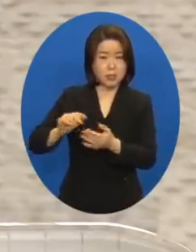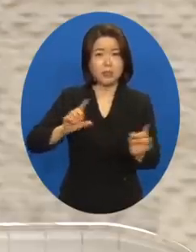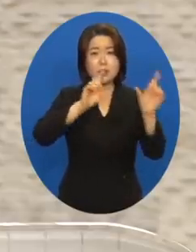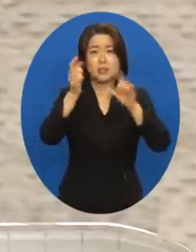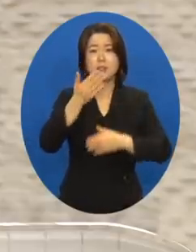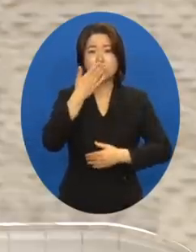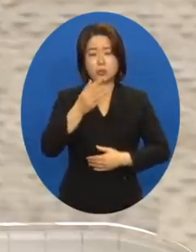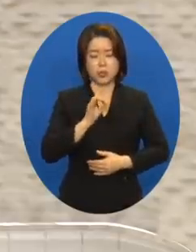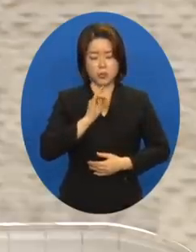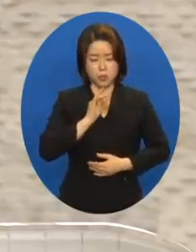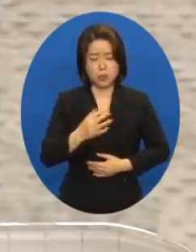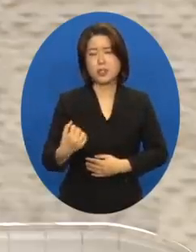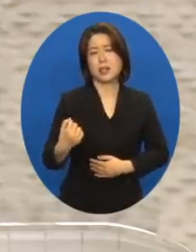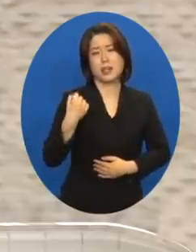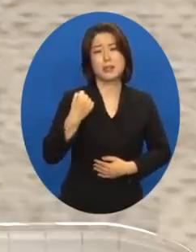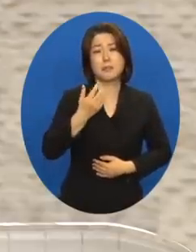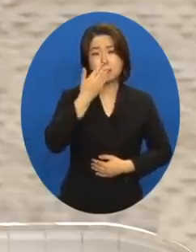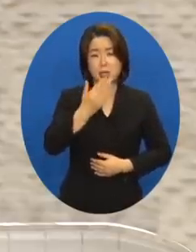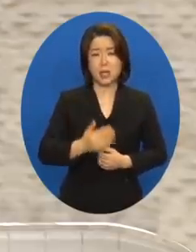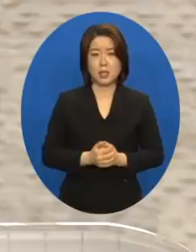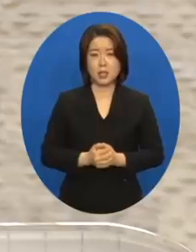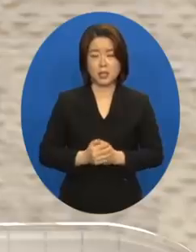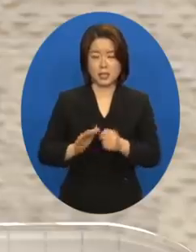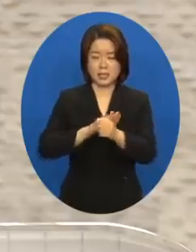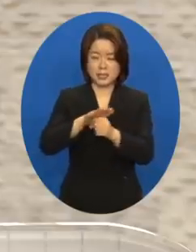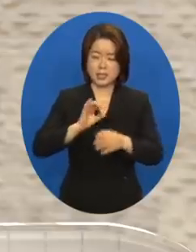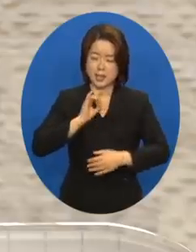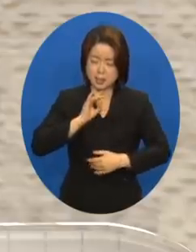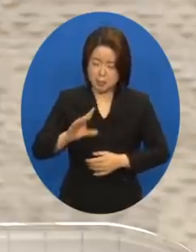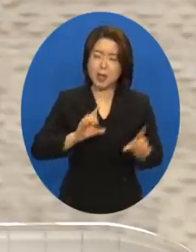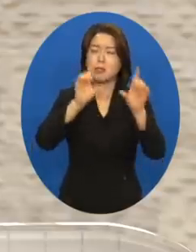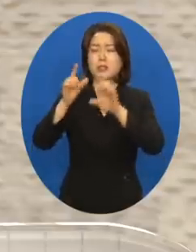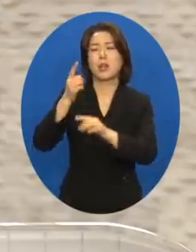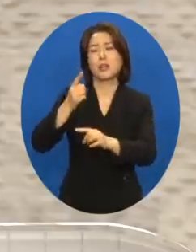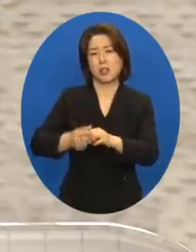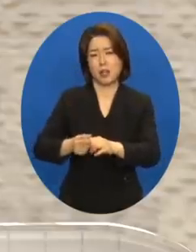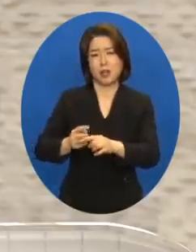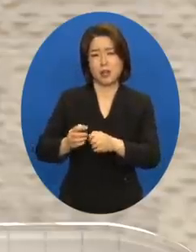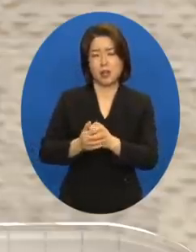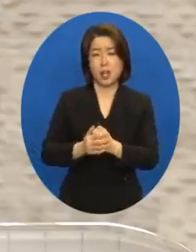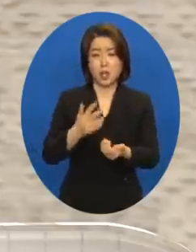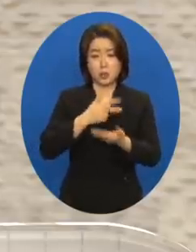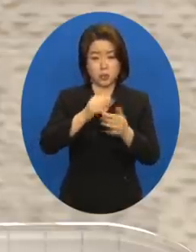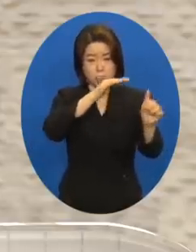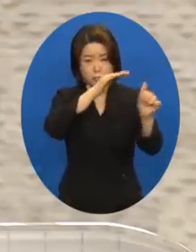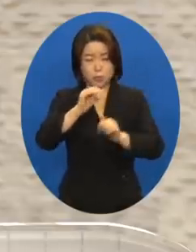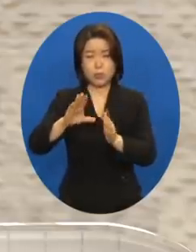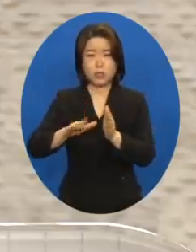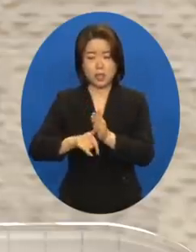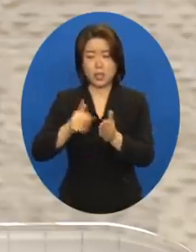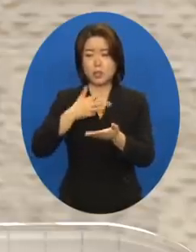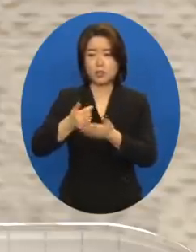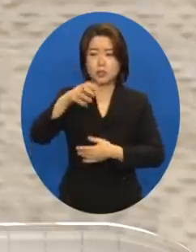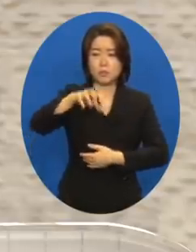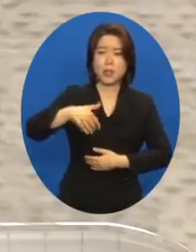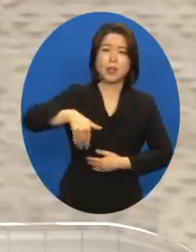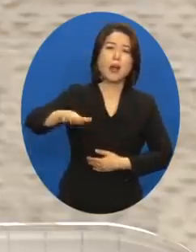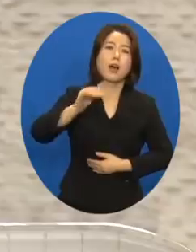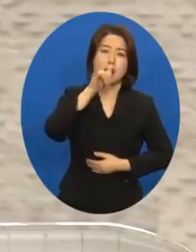유일한 힘이에요 사랑만 하며 살다가 주님으로 하실 때 주님께 가는거죠